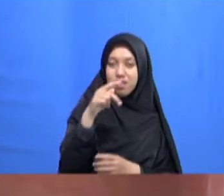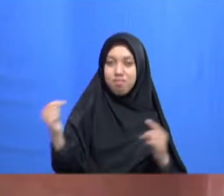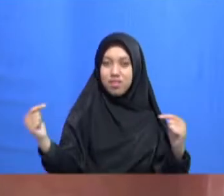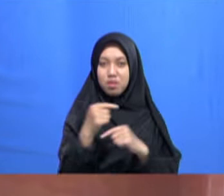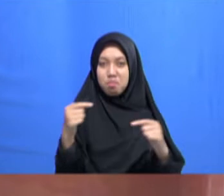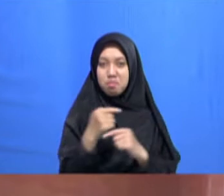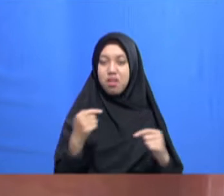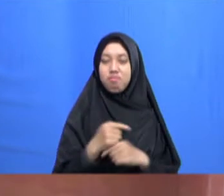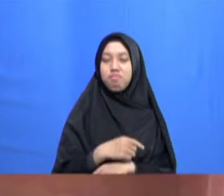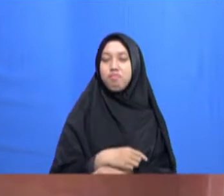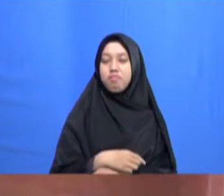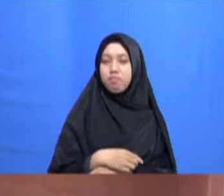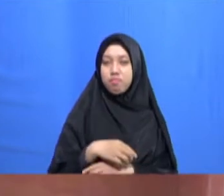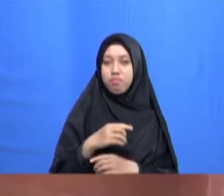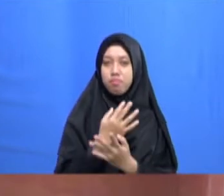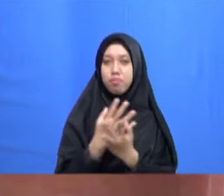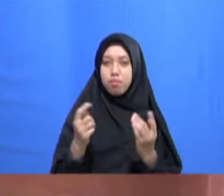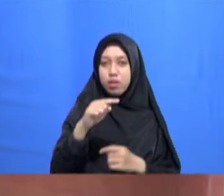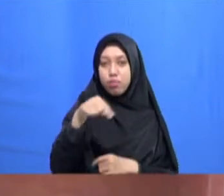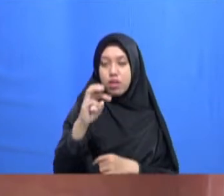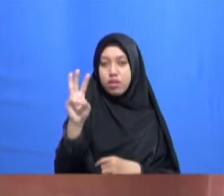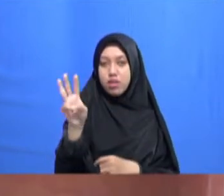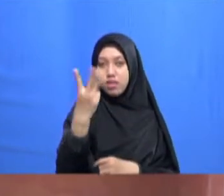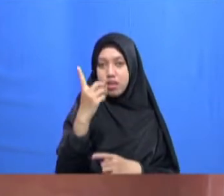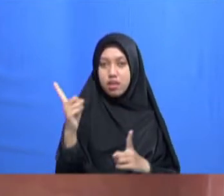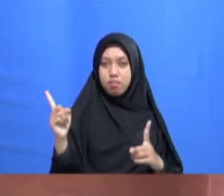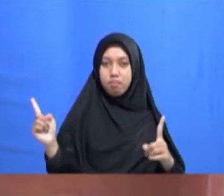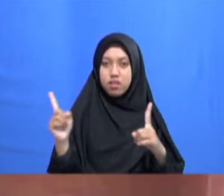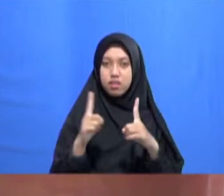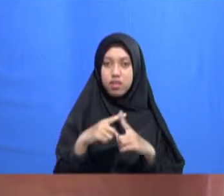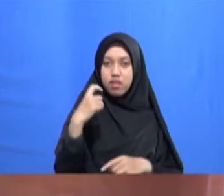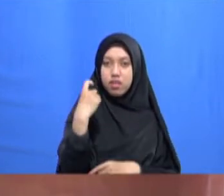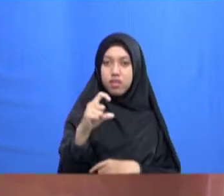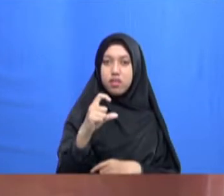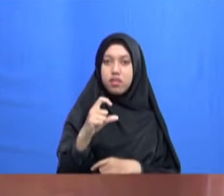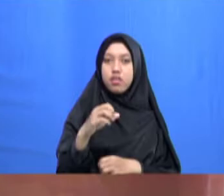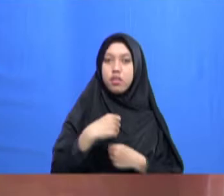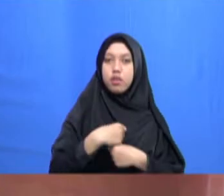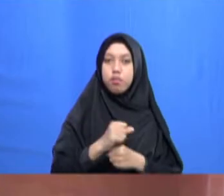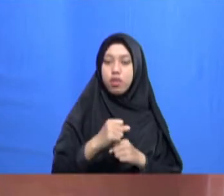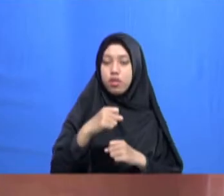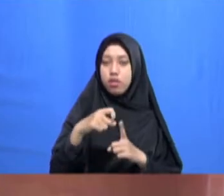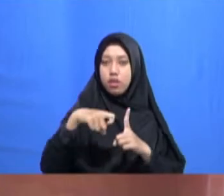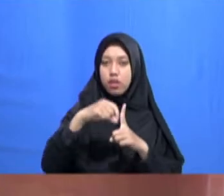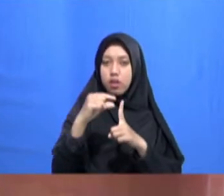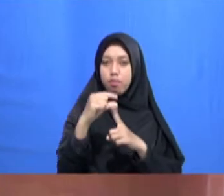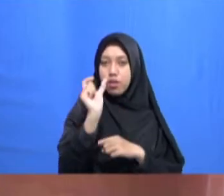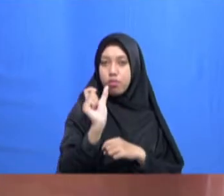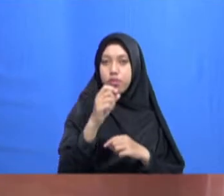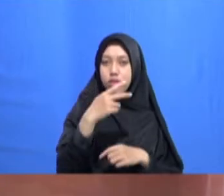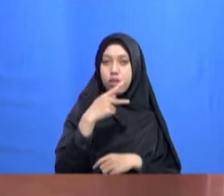putaran ketiga antar pasangan calon yang dilaksanakan oleh Komisi Pemilihan Umum Kabupaten Tojo